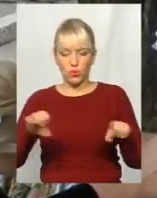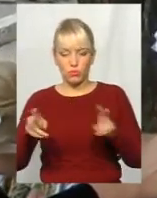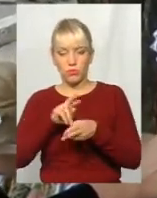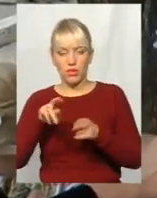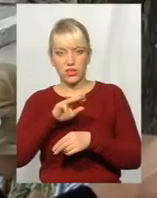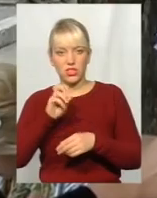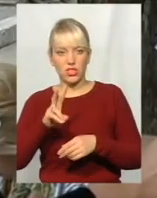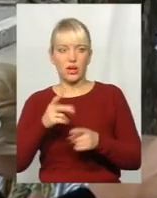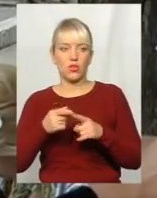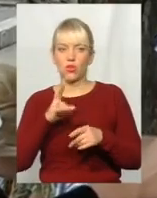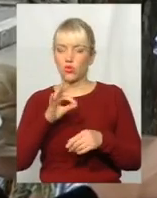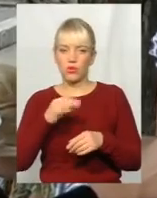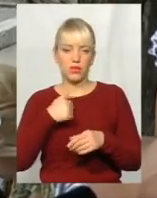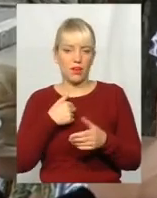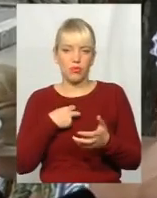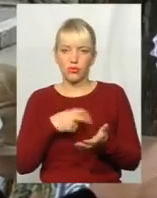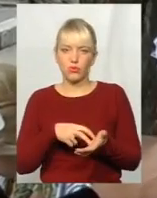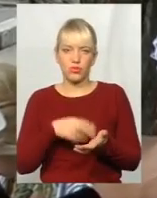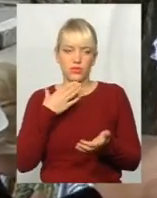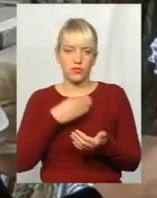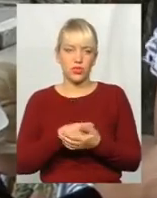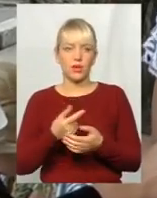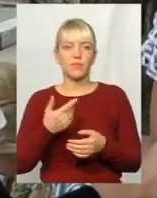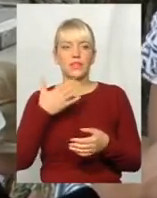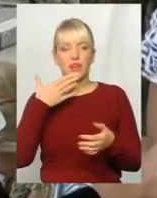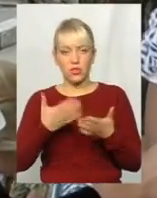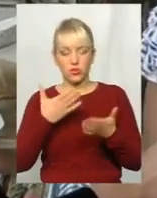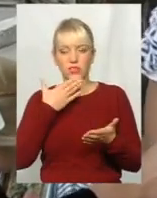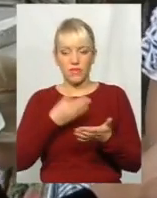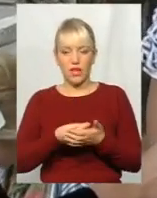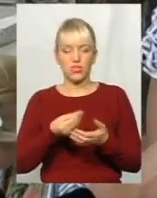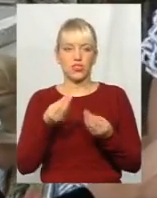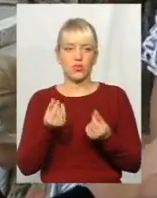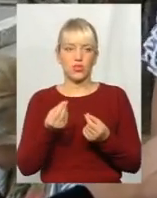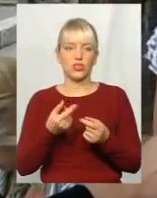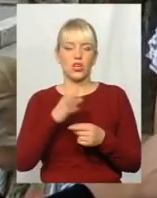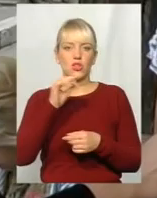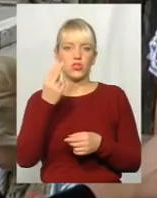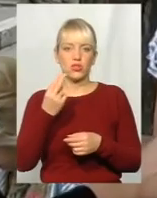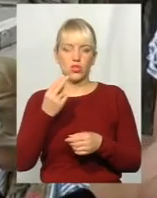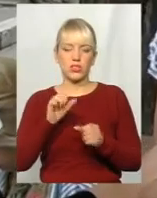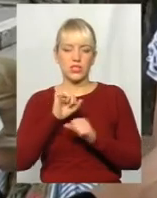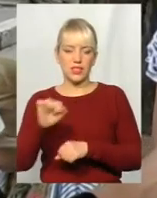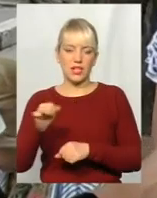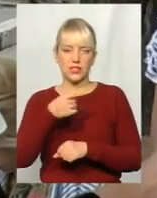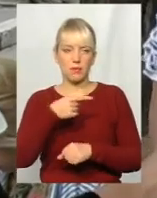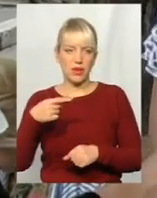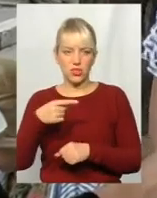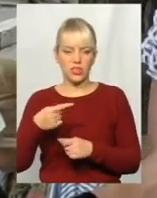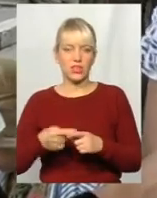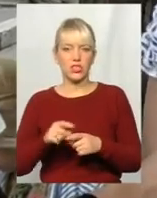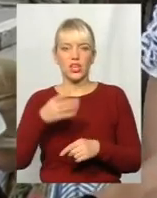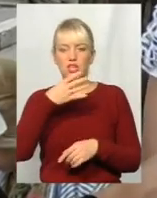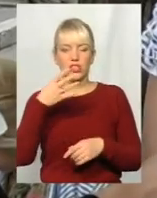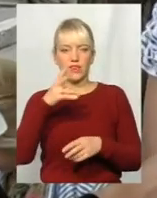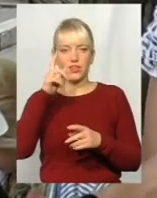не міняються. Я лічно за стояк боюся. Якщо за власні кошти, соцзахист, перший етаж, четвертий етаж, там невідомо хто живе,